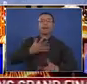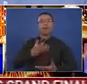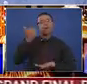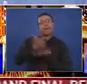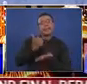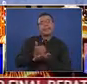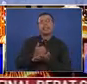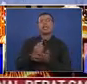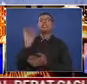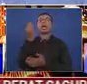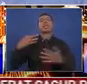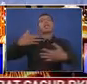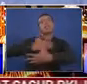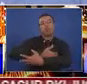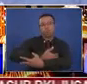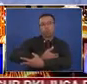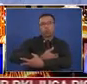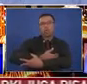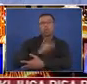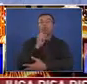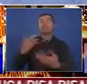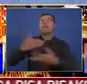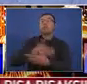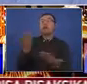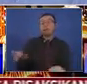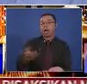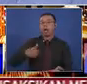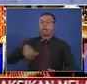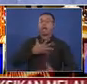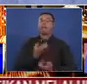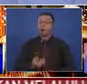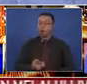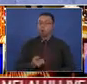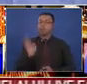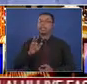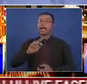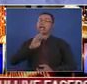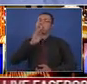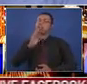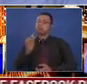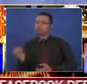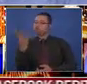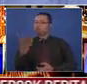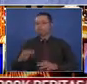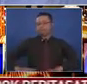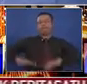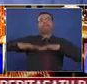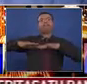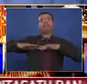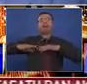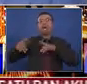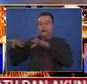kepentingan Warga Jakarta dilindungi apa dilindunginya kita ingin Jangan sampai justru muncul banjir ini unik